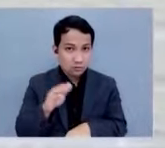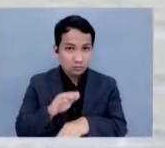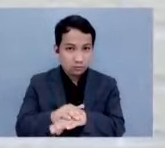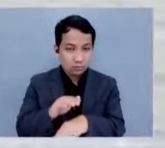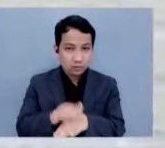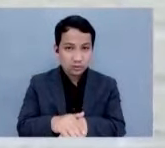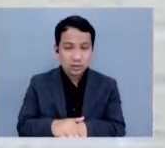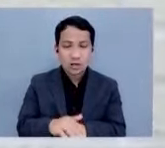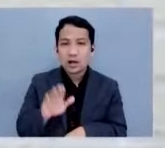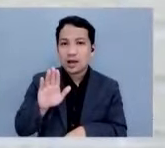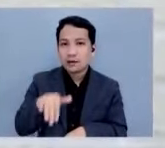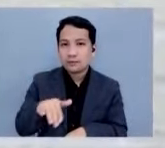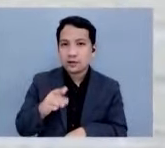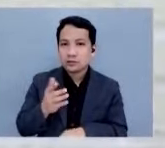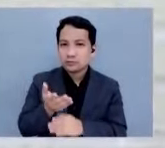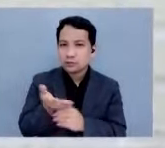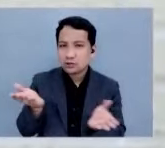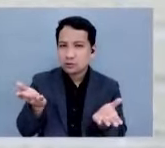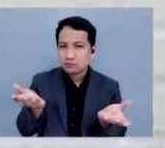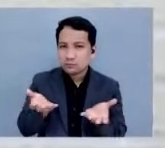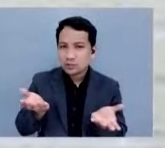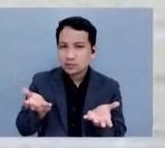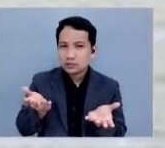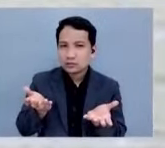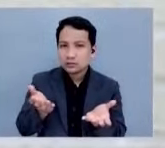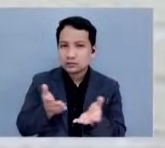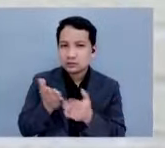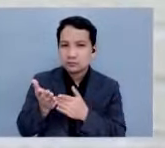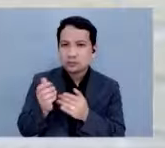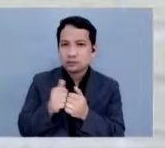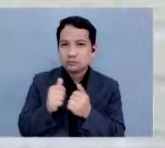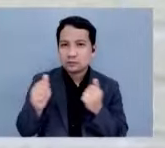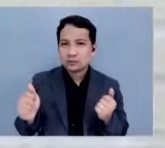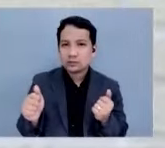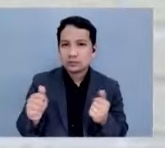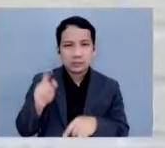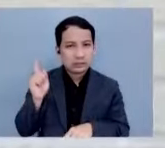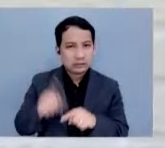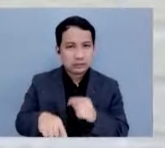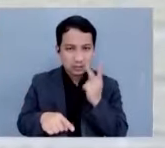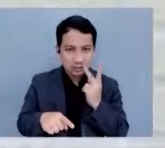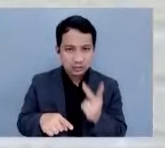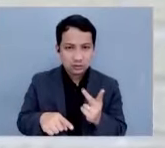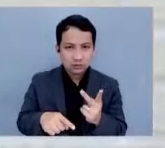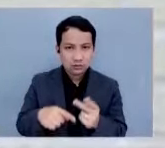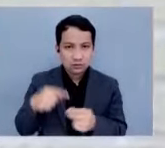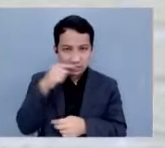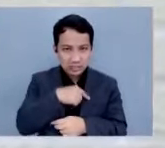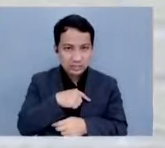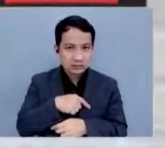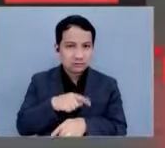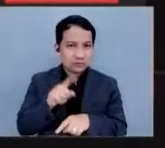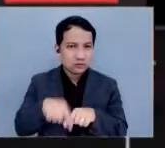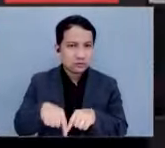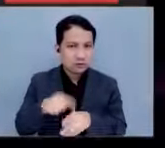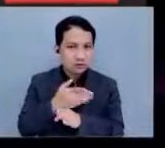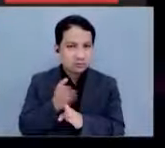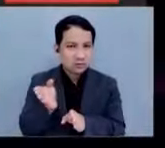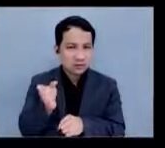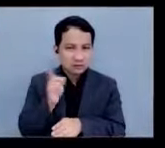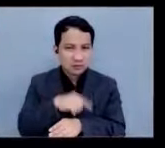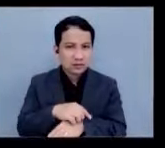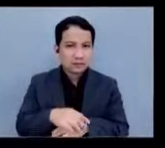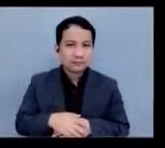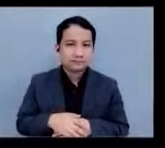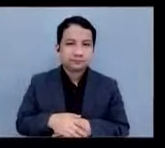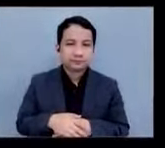ng kung saan kayo dapat lumalayo at hindi naloloko ng mga manloloko.